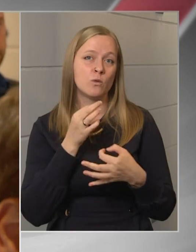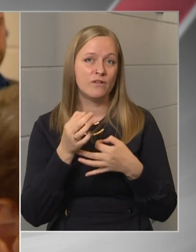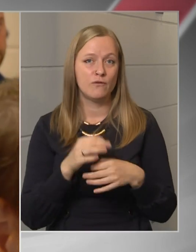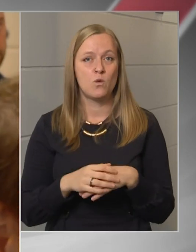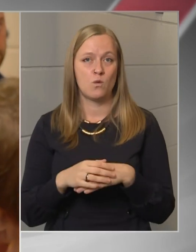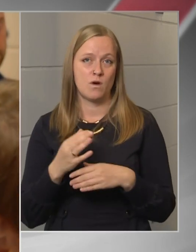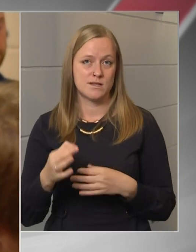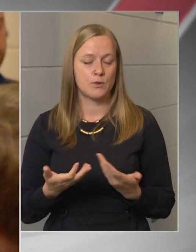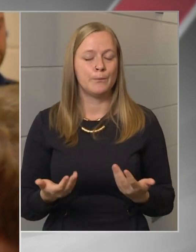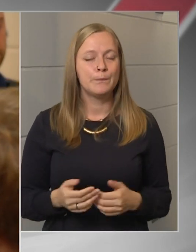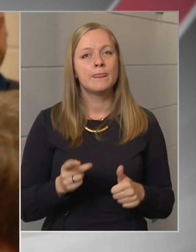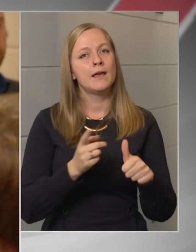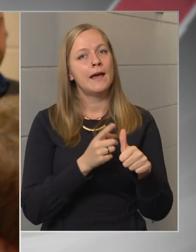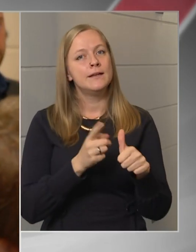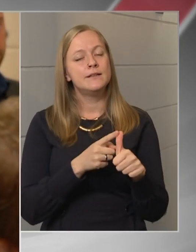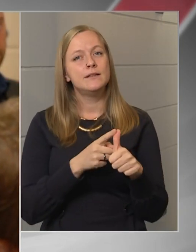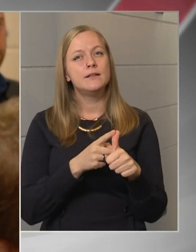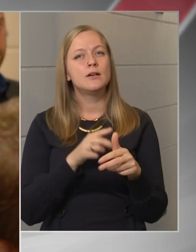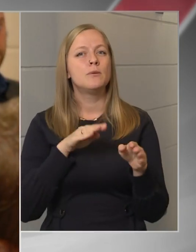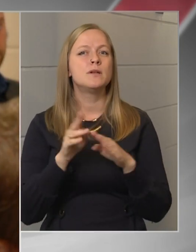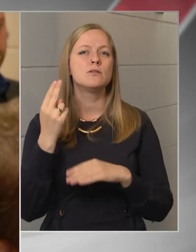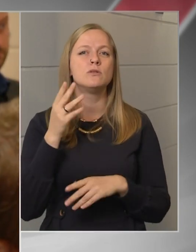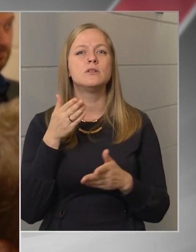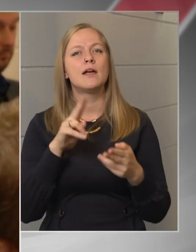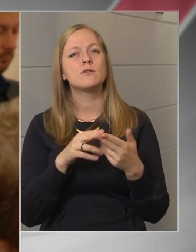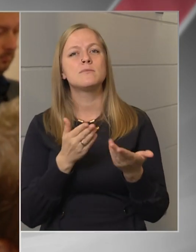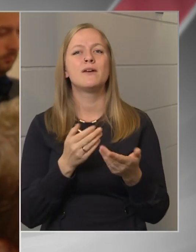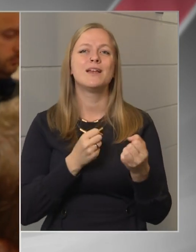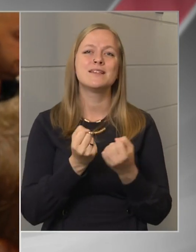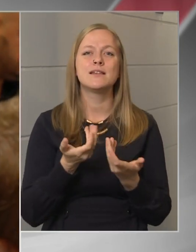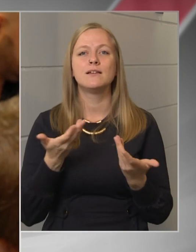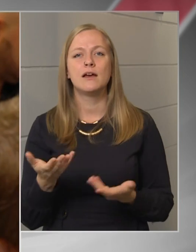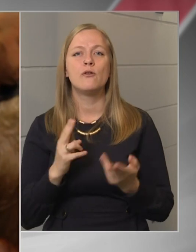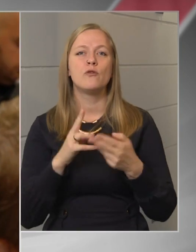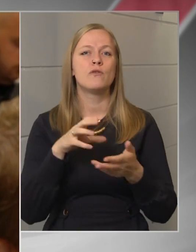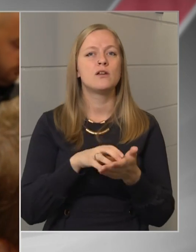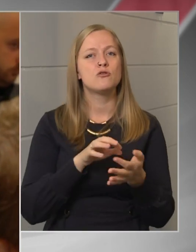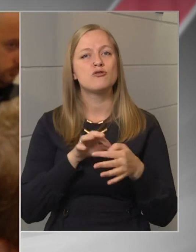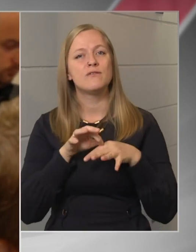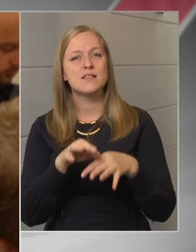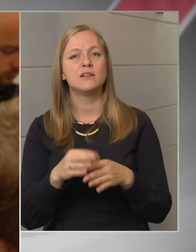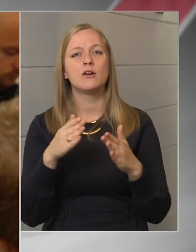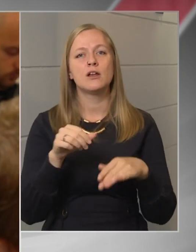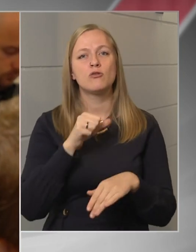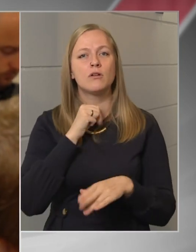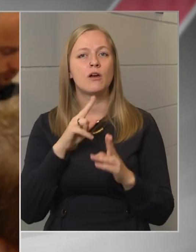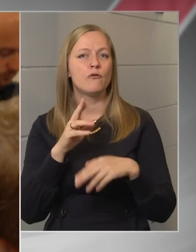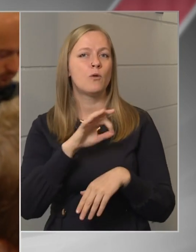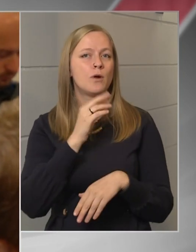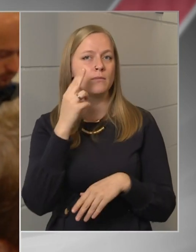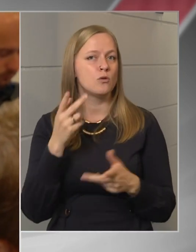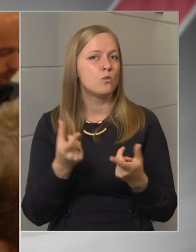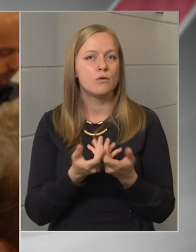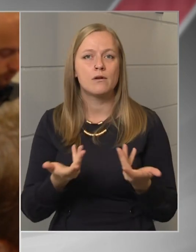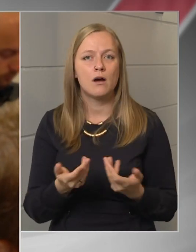egyik miniszter úr találkozott-e már, vagy egyeztet-e már a fővárosi vezetéssel, vagy Karácsony Gergely főpolgármester úrral,